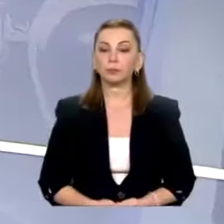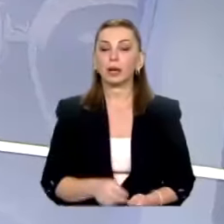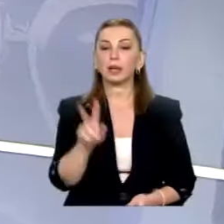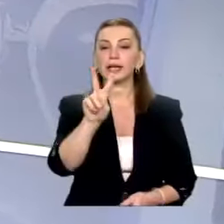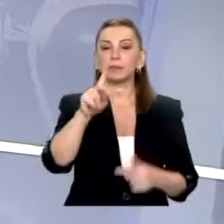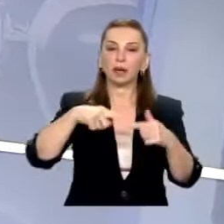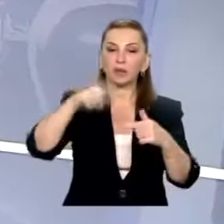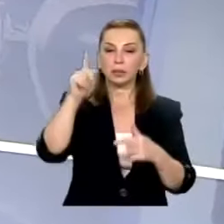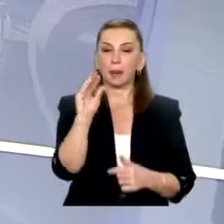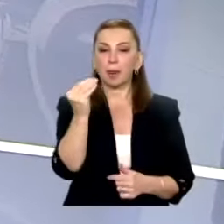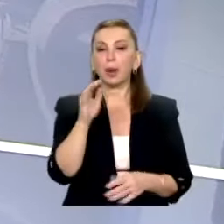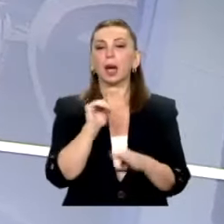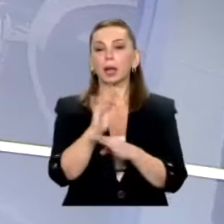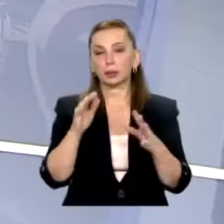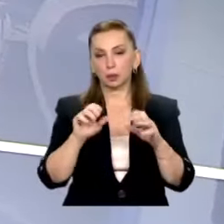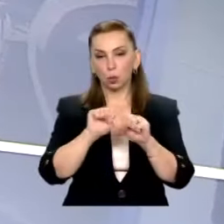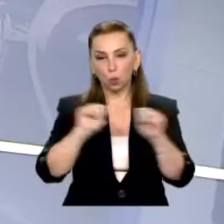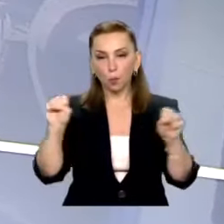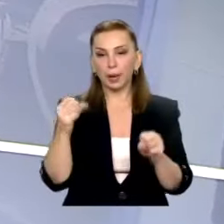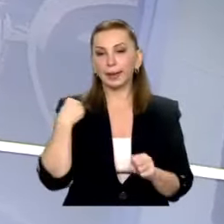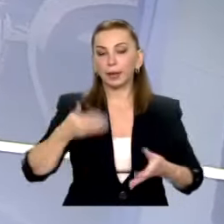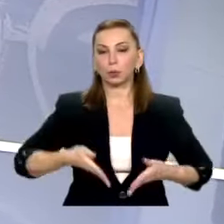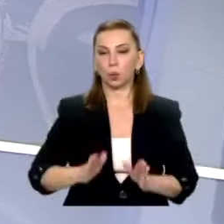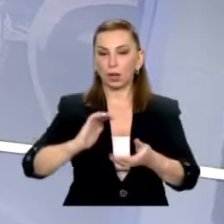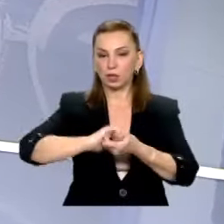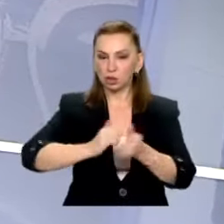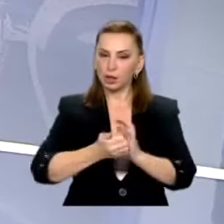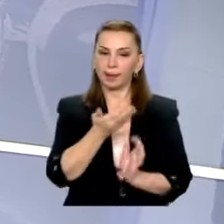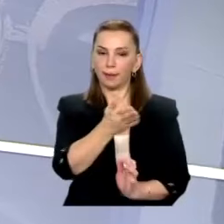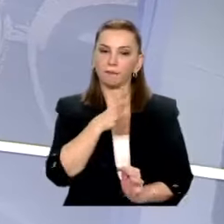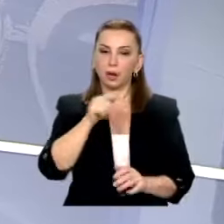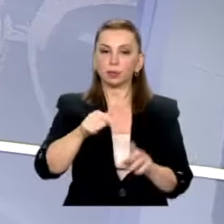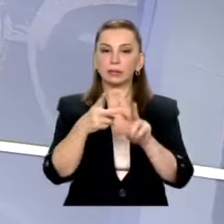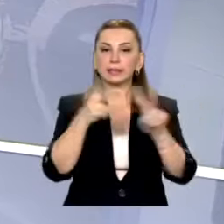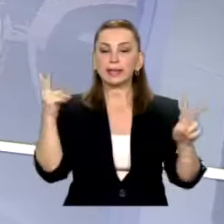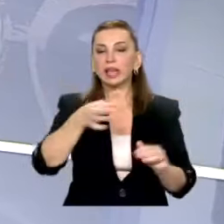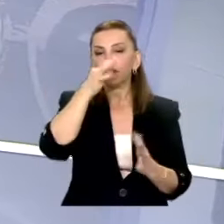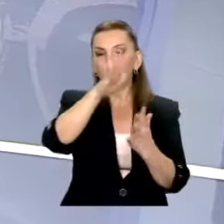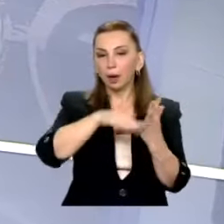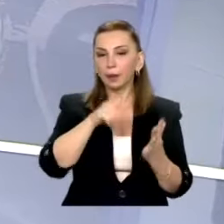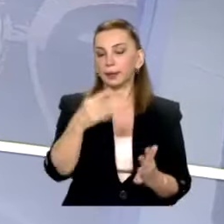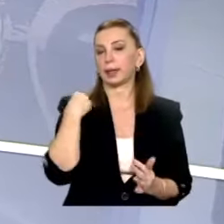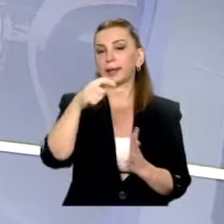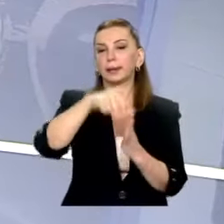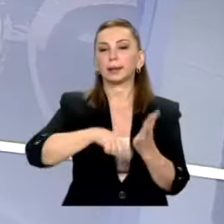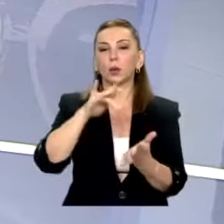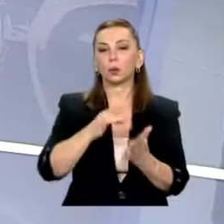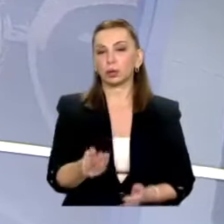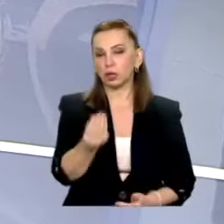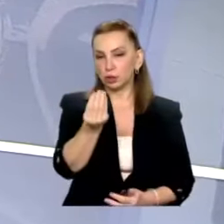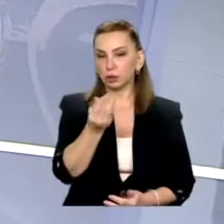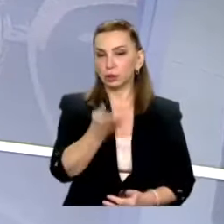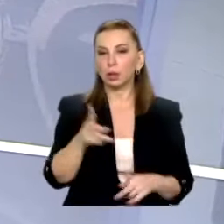20'den fazla bebeği hayattan koparan Yenidoğan Çetesi ile devam edelim efendim iddianameden yeni detaylar çıkmaya devam